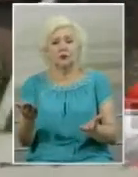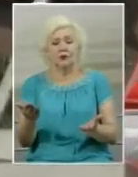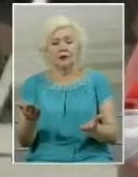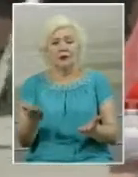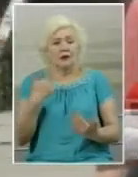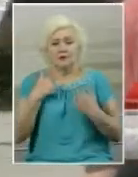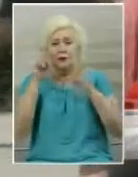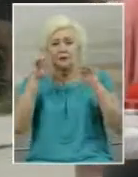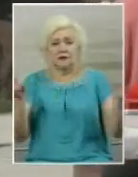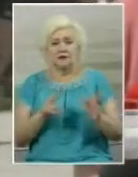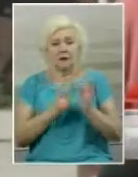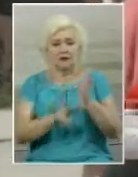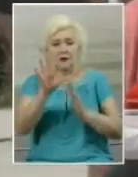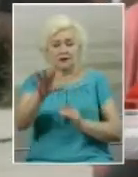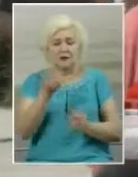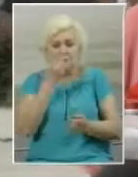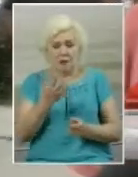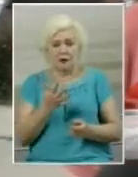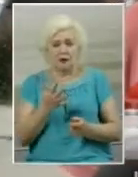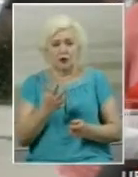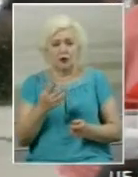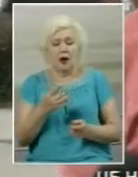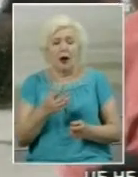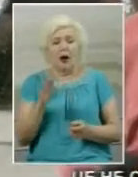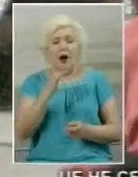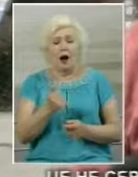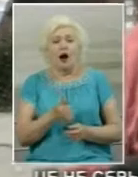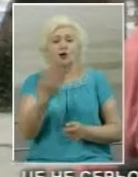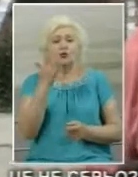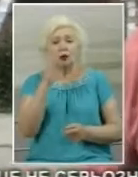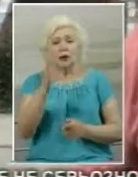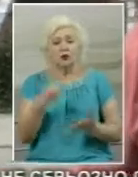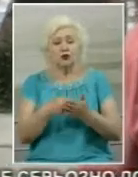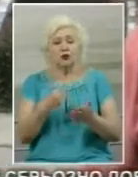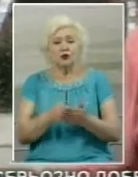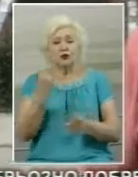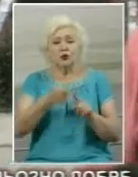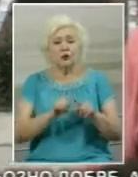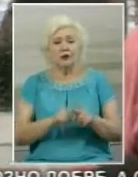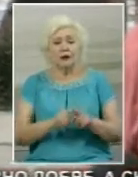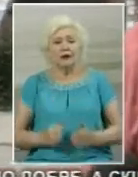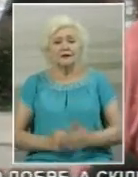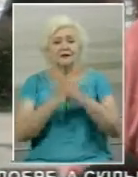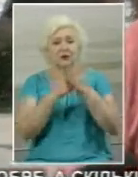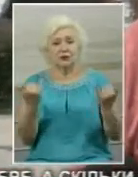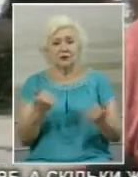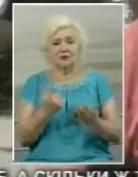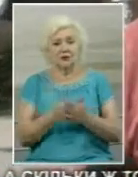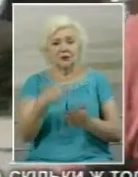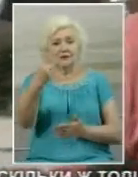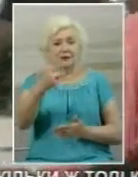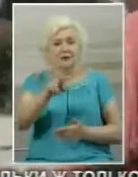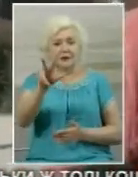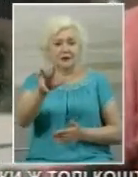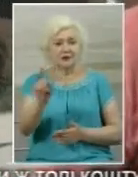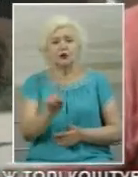Ну я не знаю, 75 хорошо, а катер скільки буде стоїти тоді? Ну, з порта. Він зараз стоїть, по-моєму, 23